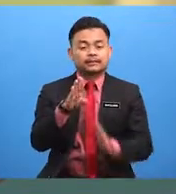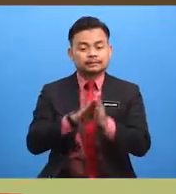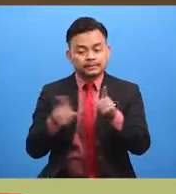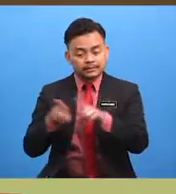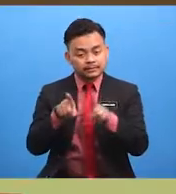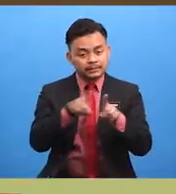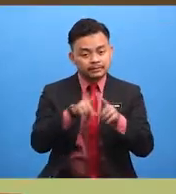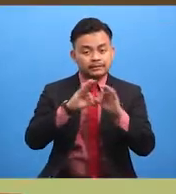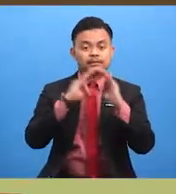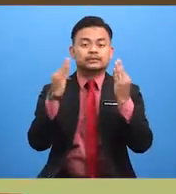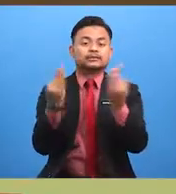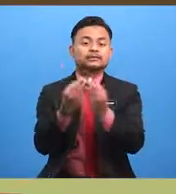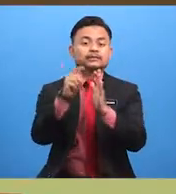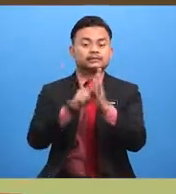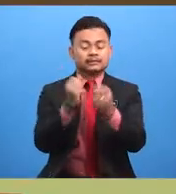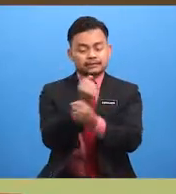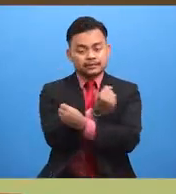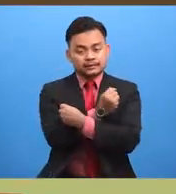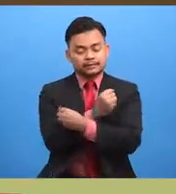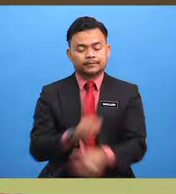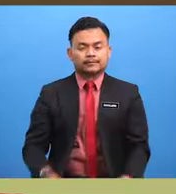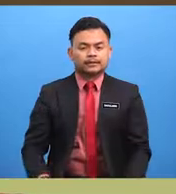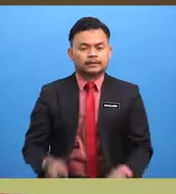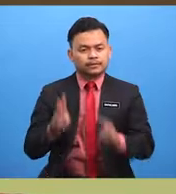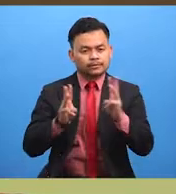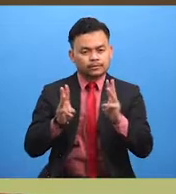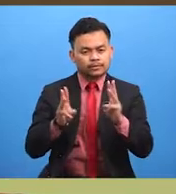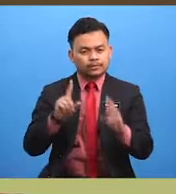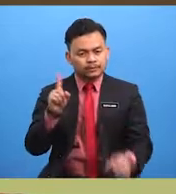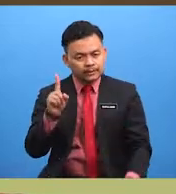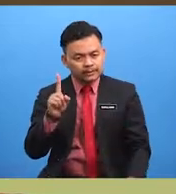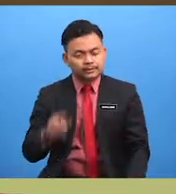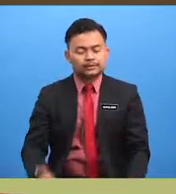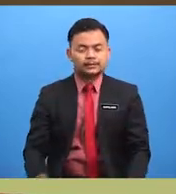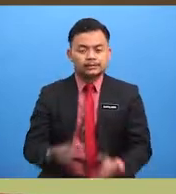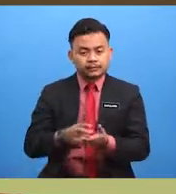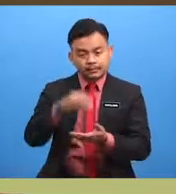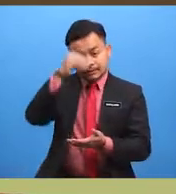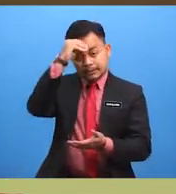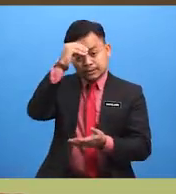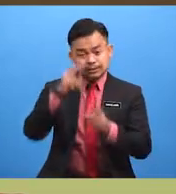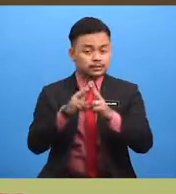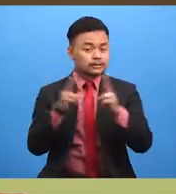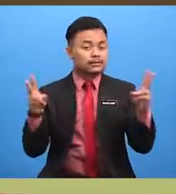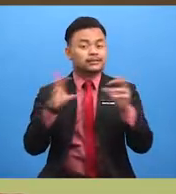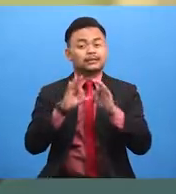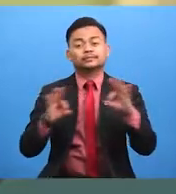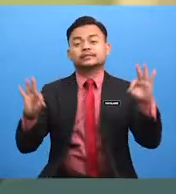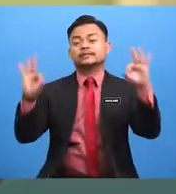tersayang. Walau di mana sekalipun kita berada, pembelajaran itu sangatlah penting.